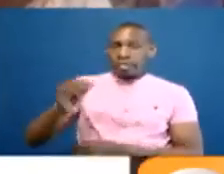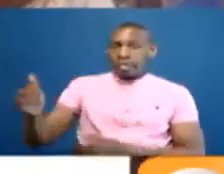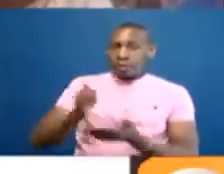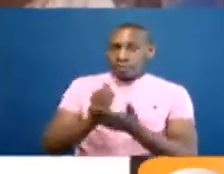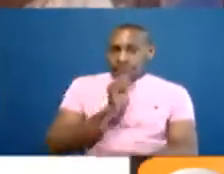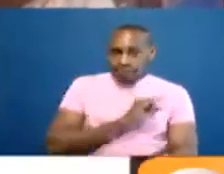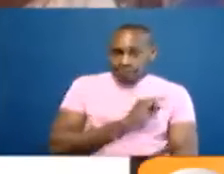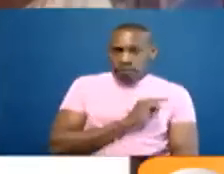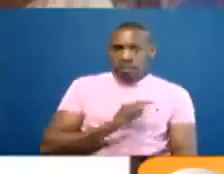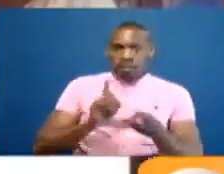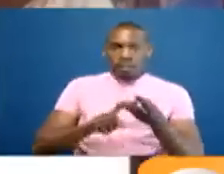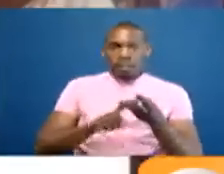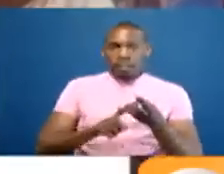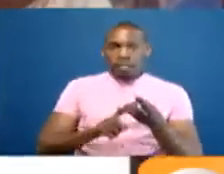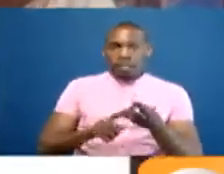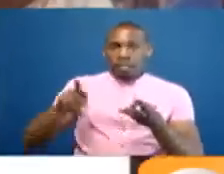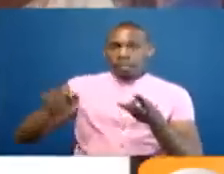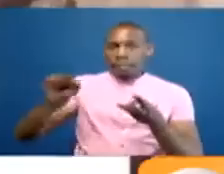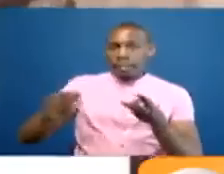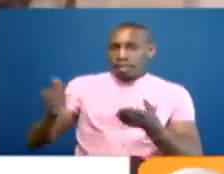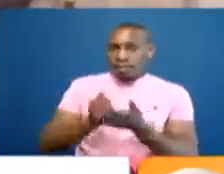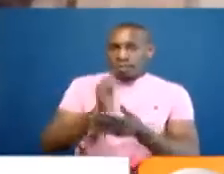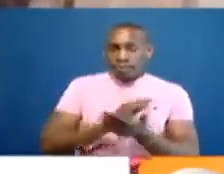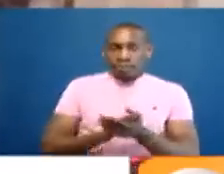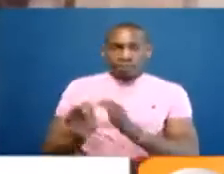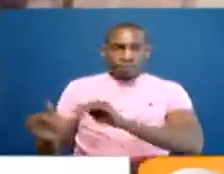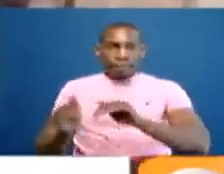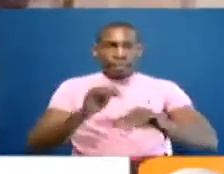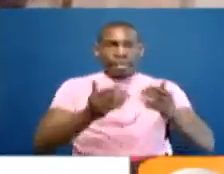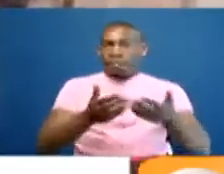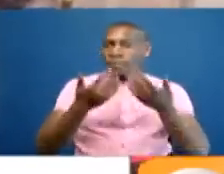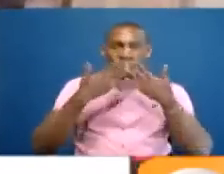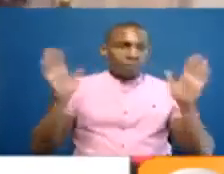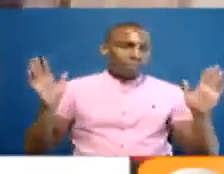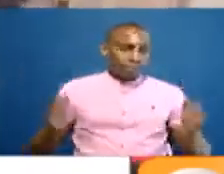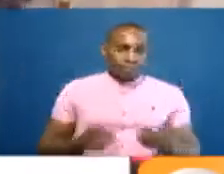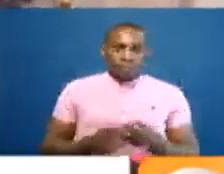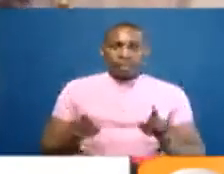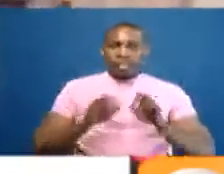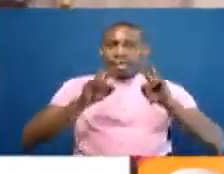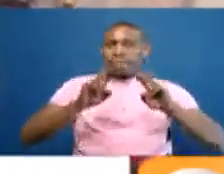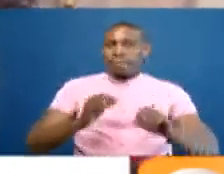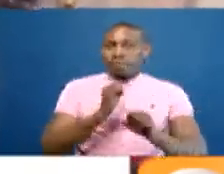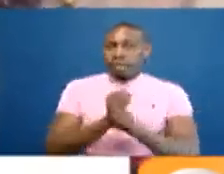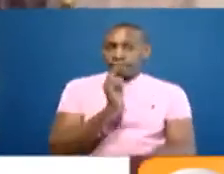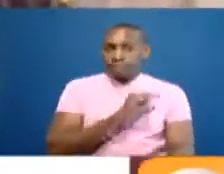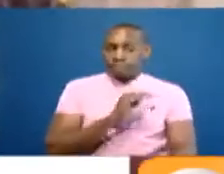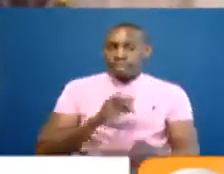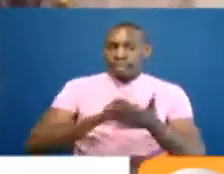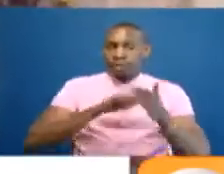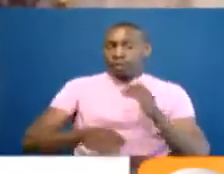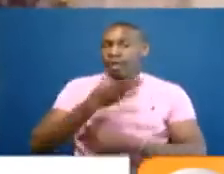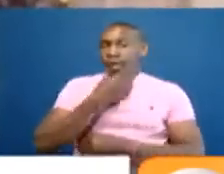general, tulikuwa na permanent secretaries. Hii uchaguzi imekwisha na utafiti imefanywa ya